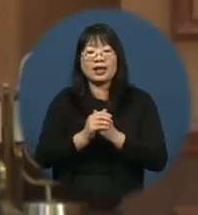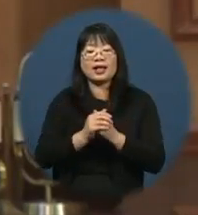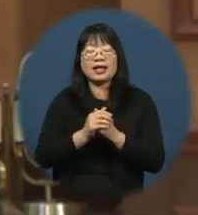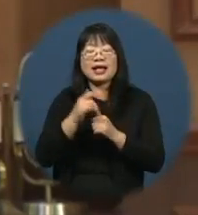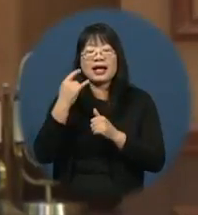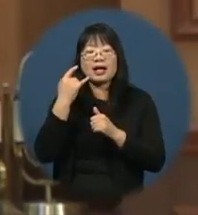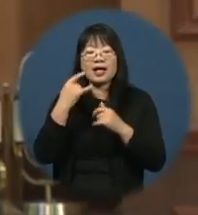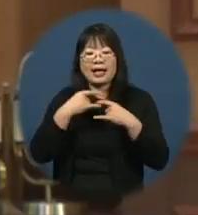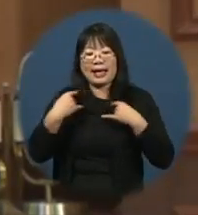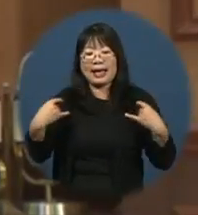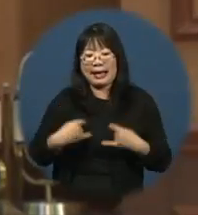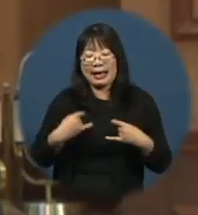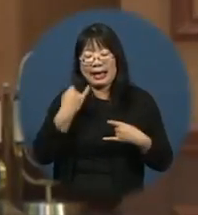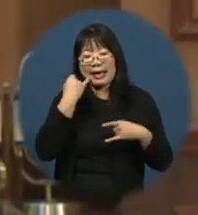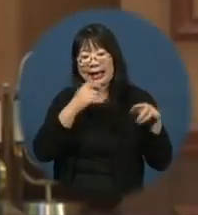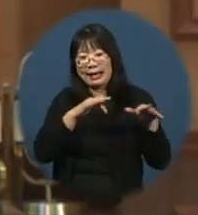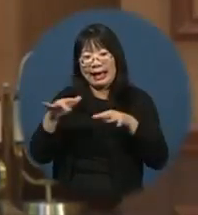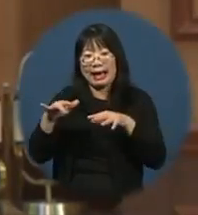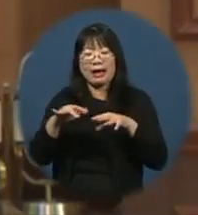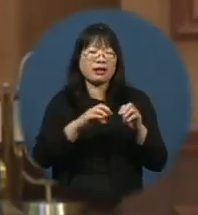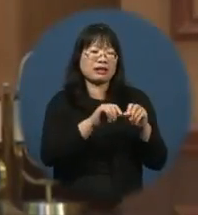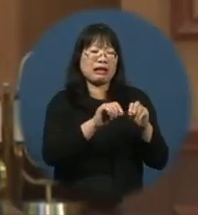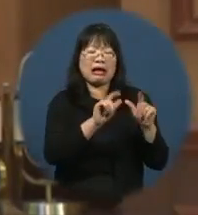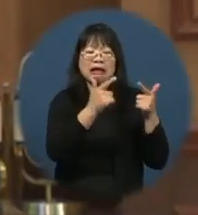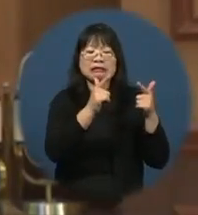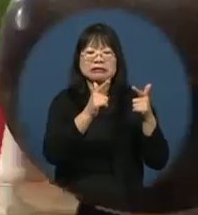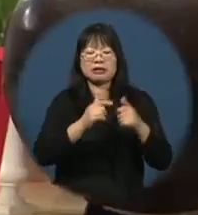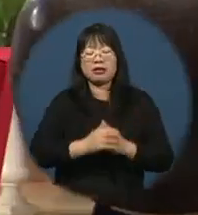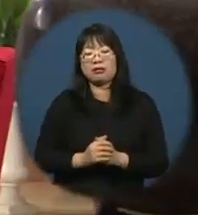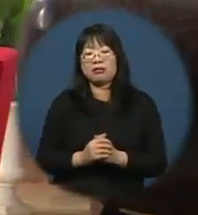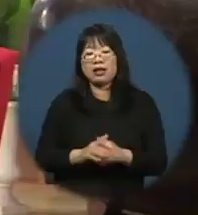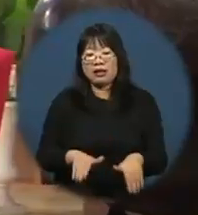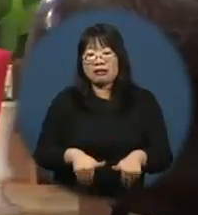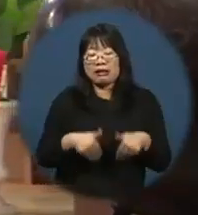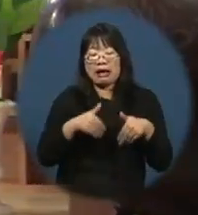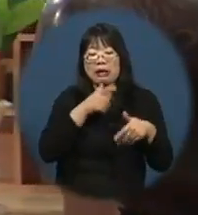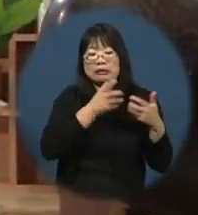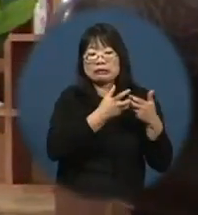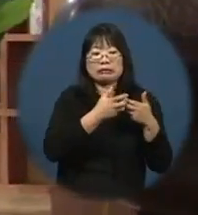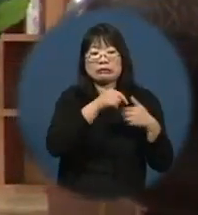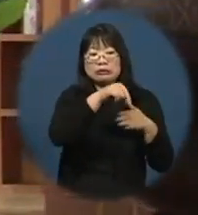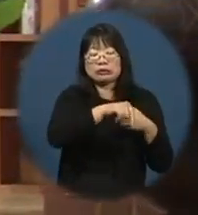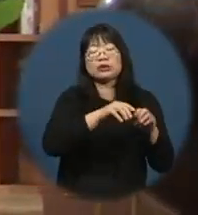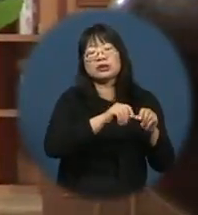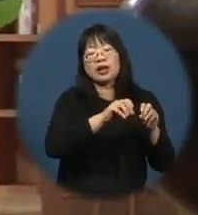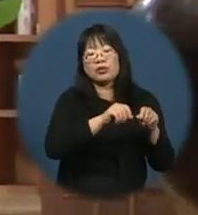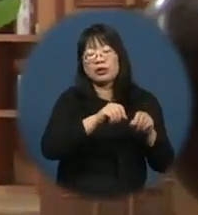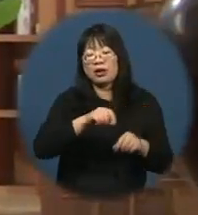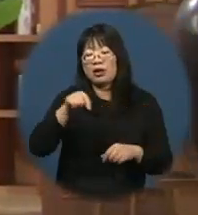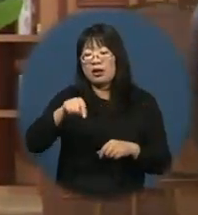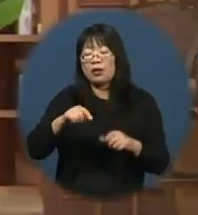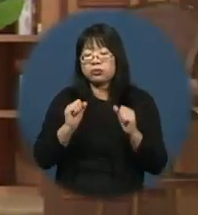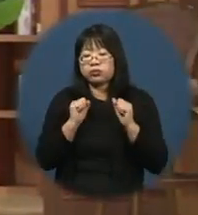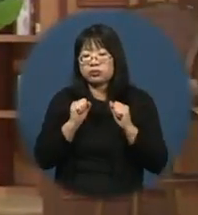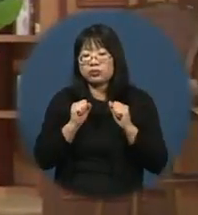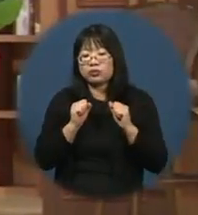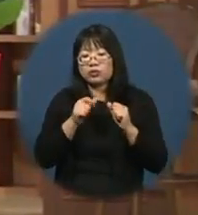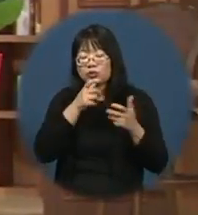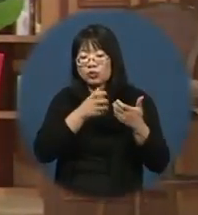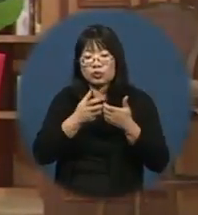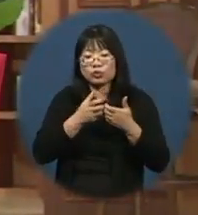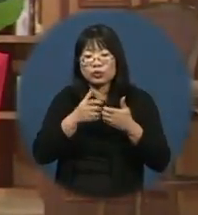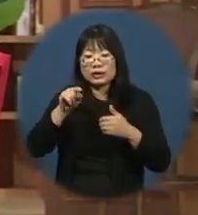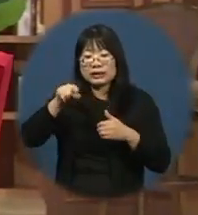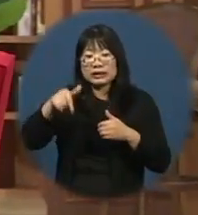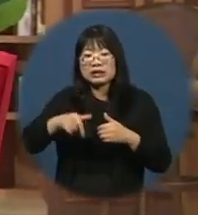해양입니다. 예. 해양인데 대륙이 아니죠. 네, 예, 남극은 대륙. 그냥 얼음이 둥둥 떠다니는 바다죠. 북극은. 예, 얼음이